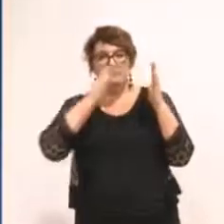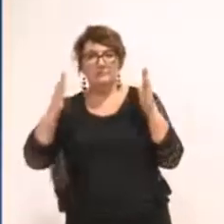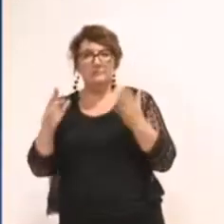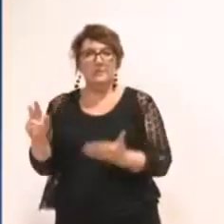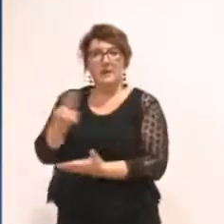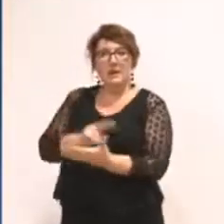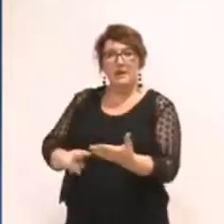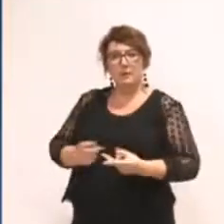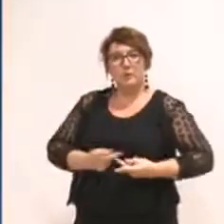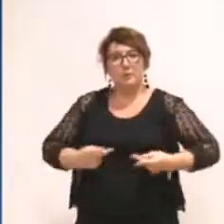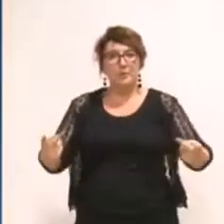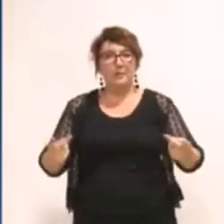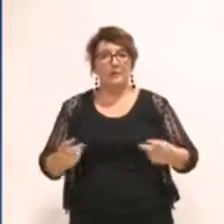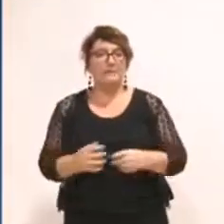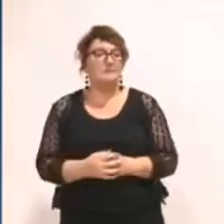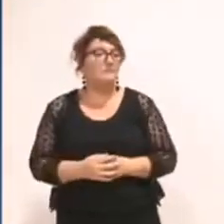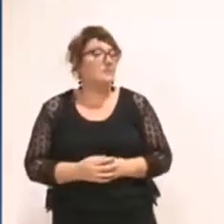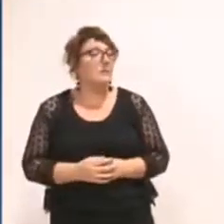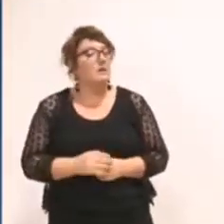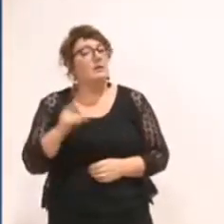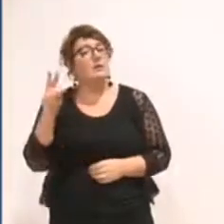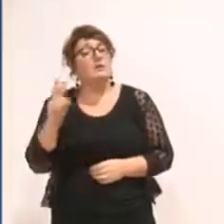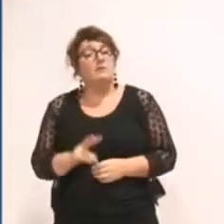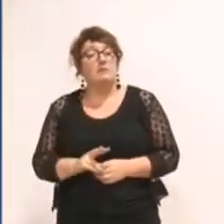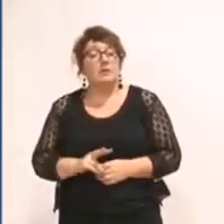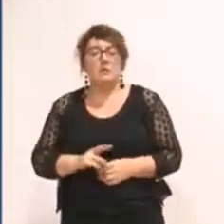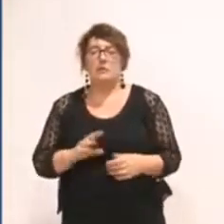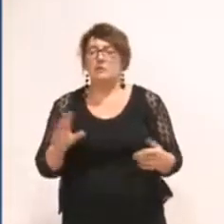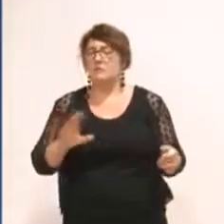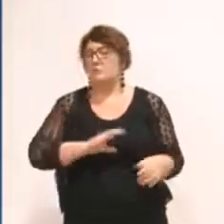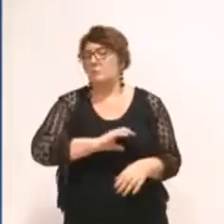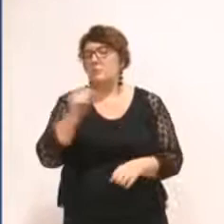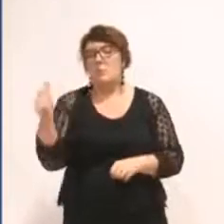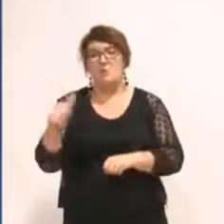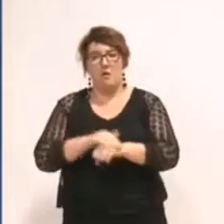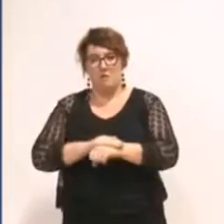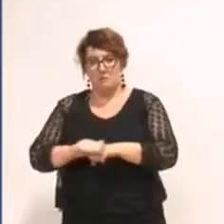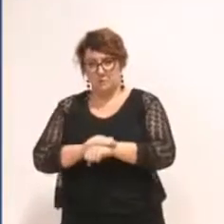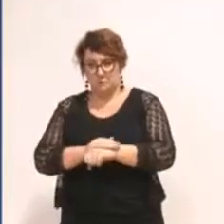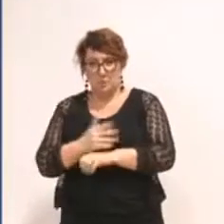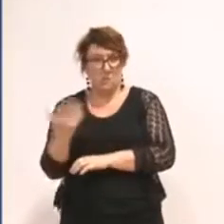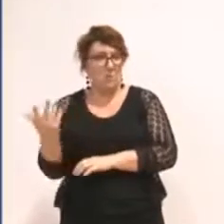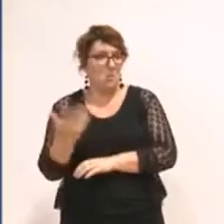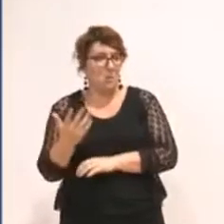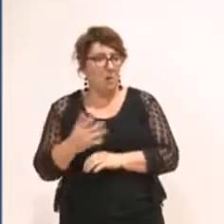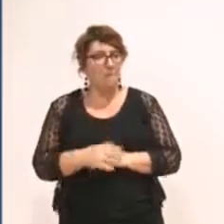on aborde la lecture publique de cette façon-là, la première raison, c'est parce que